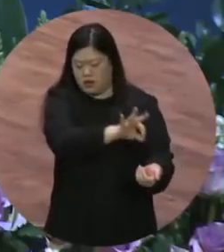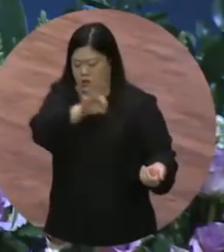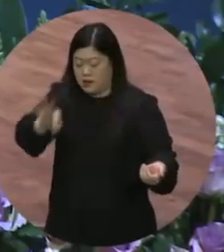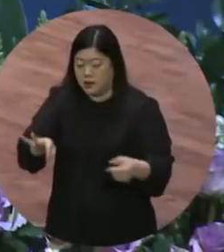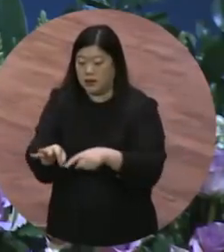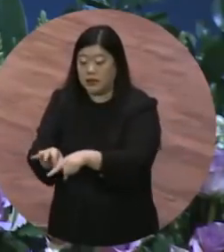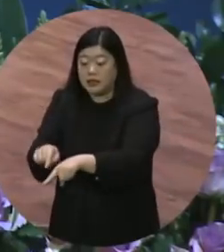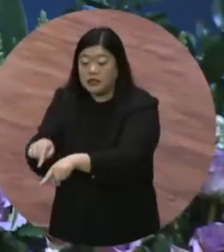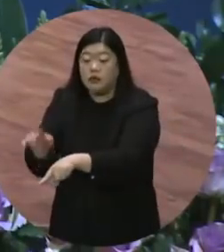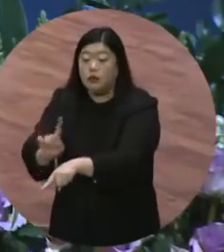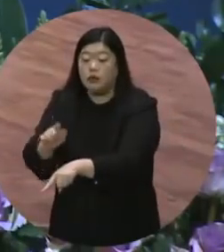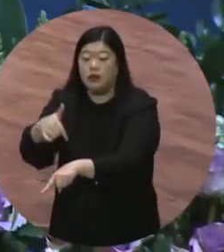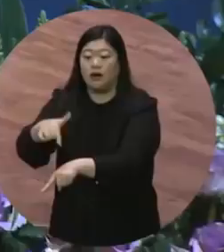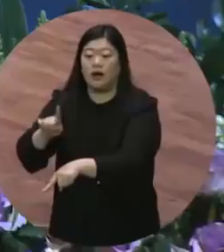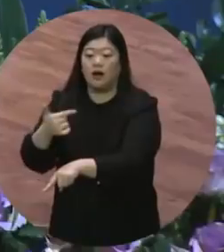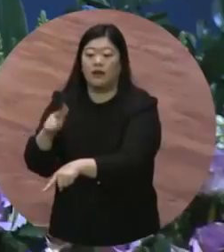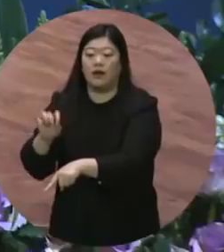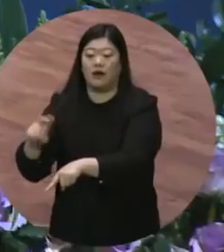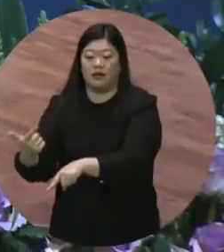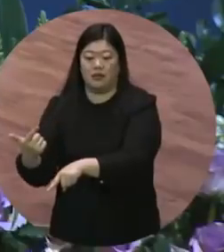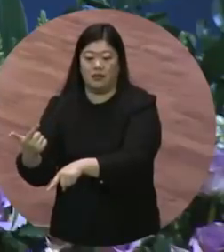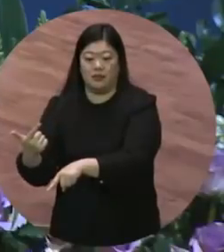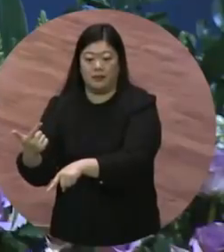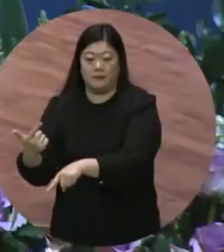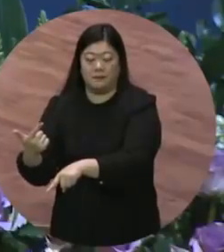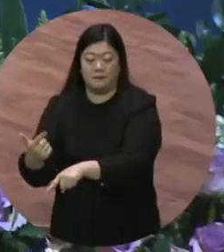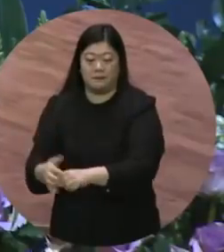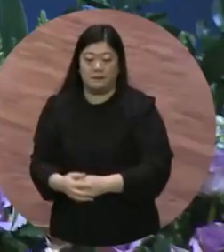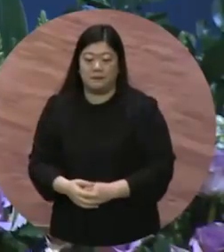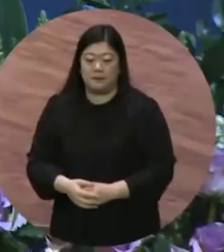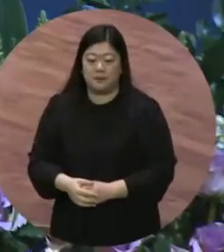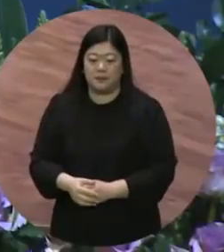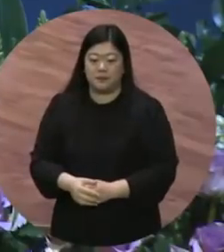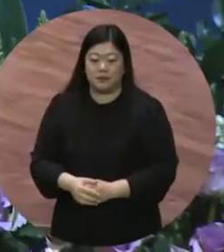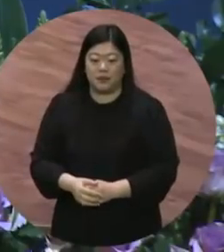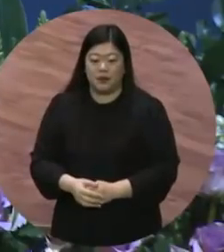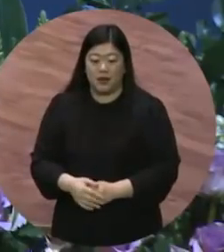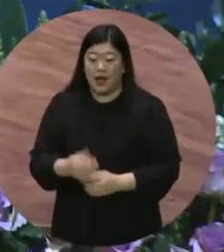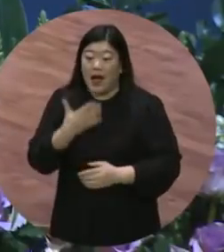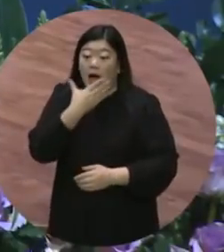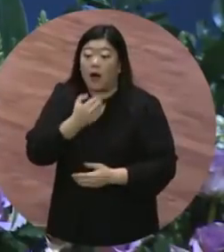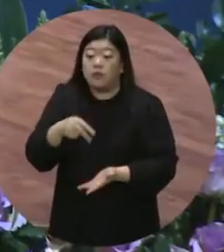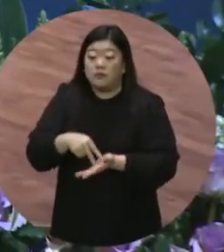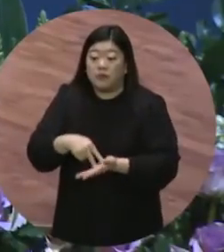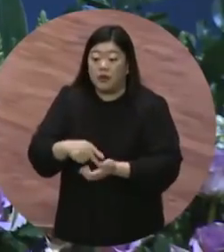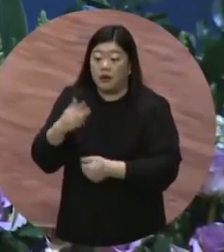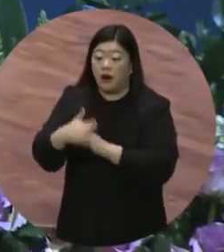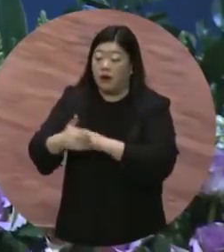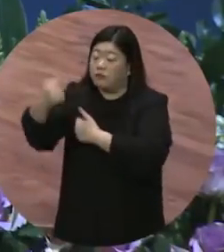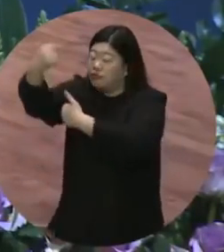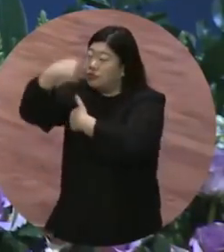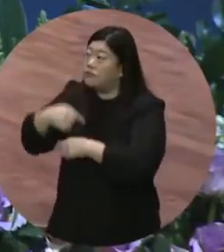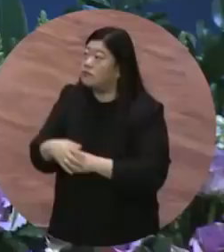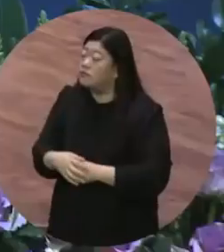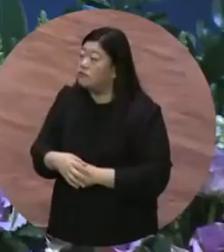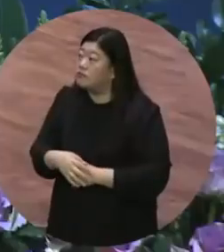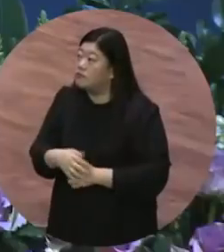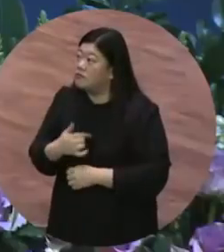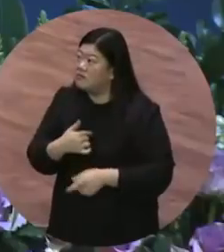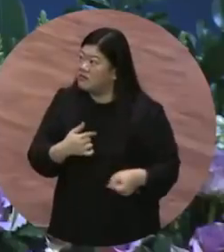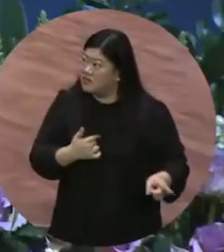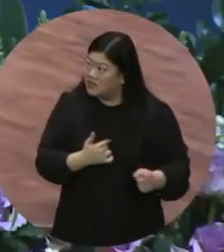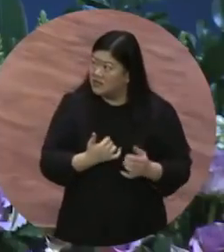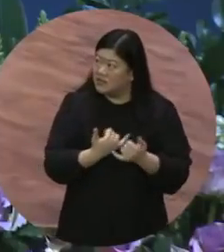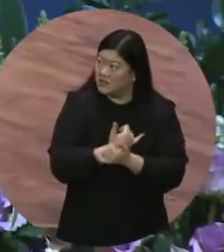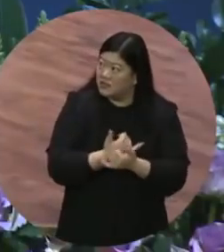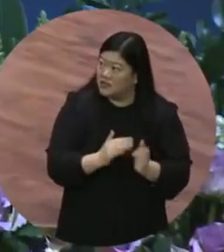땅. 아브라함에게 이 메시지를 하나님이 주셨을 때 아브라함은 결단하고 갈대아 우르 자기의